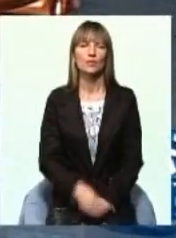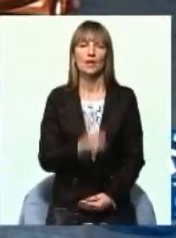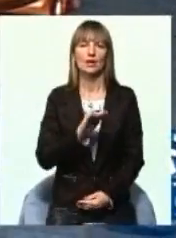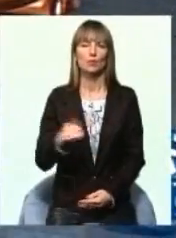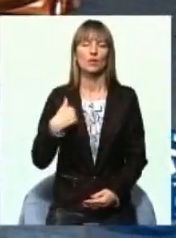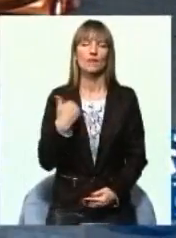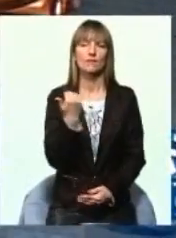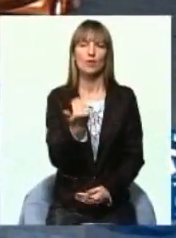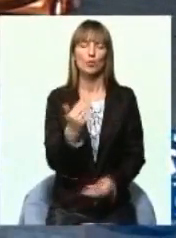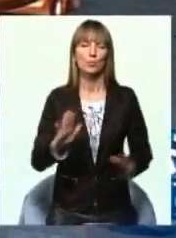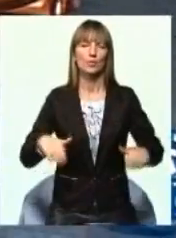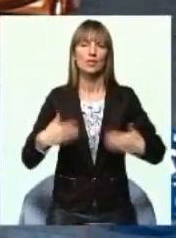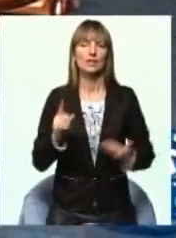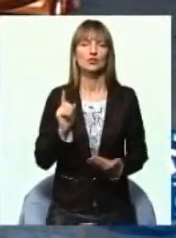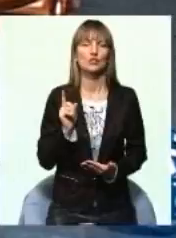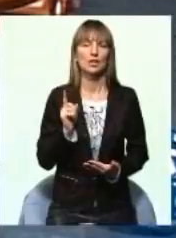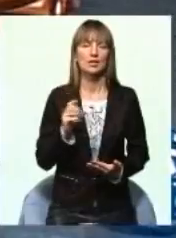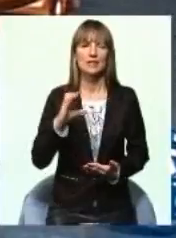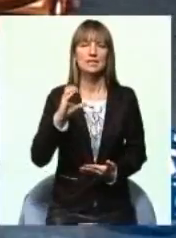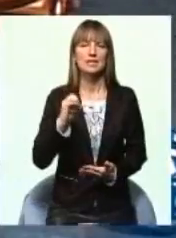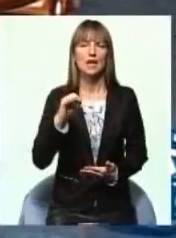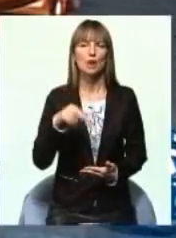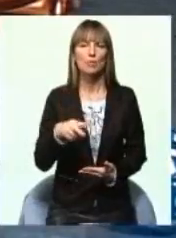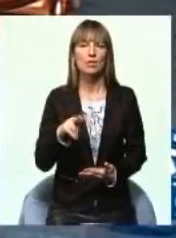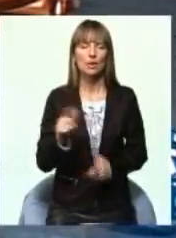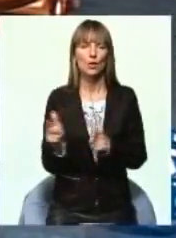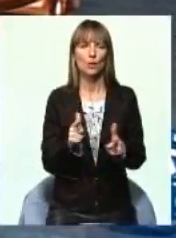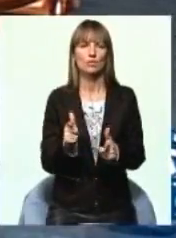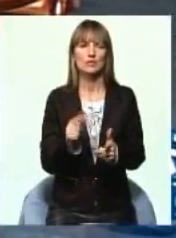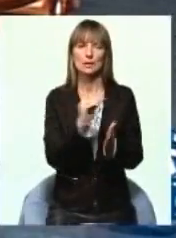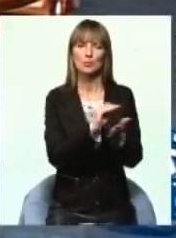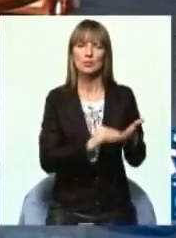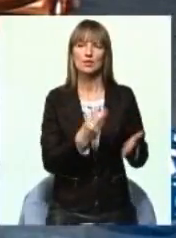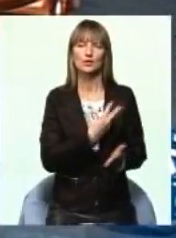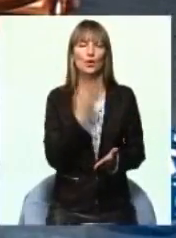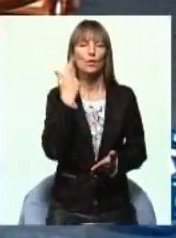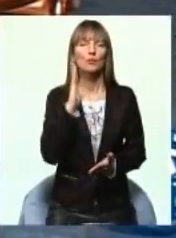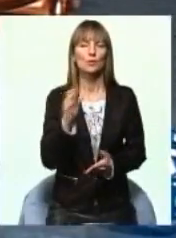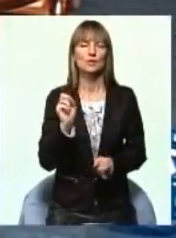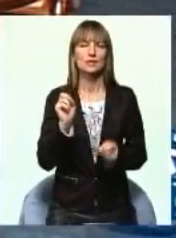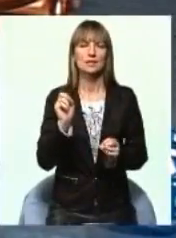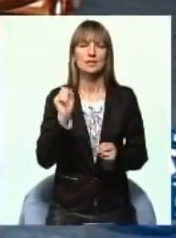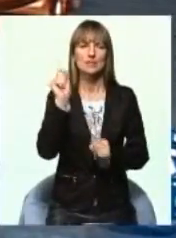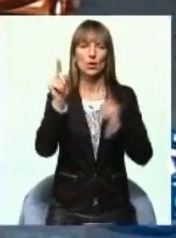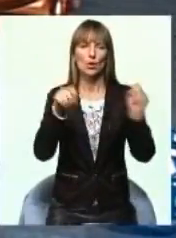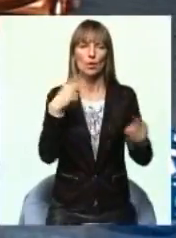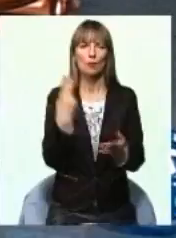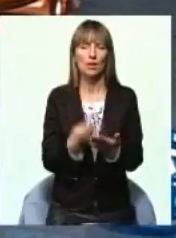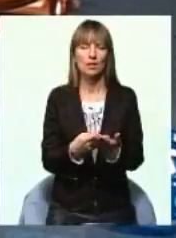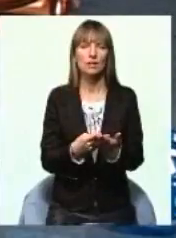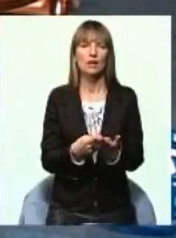Малята, я вам пропоную чекати усі серпня місяця, готувати свій список бажань, та коли буде зорепад, дійсно встигати всі ці